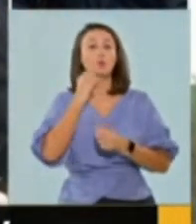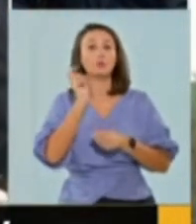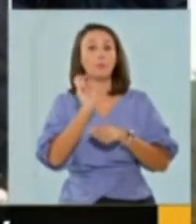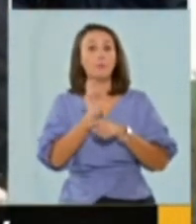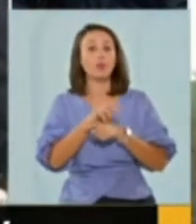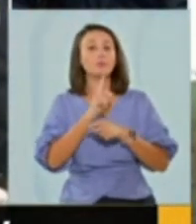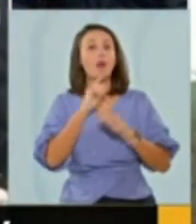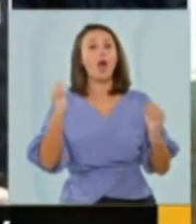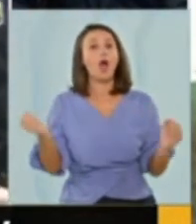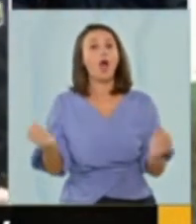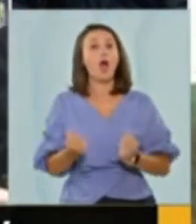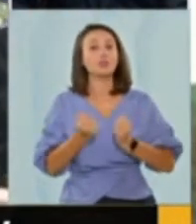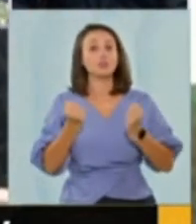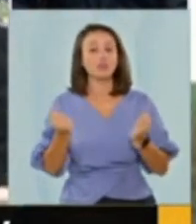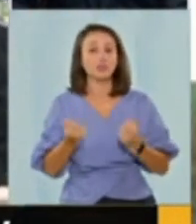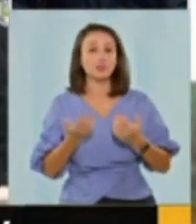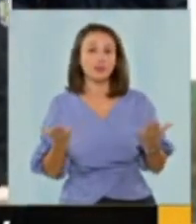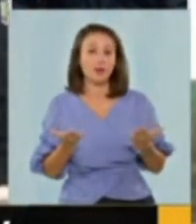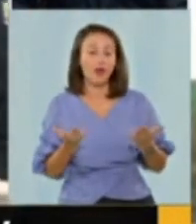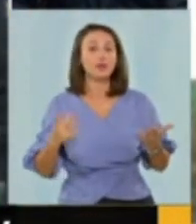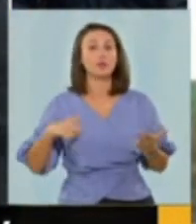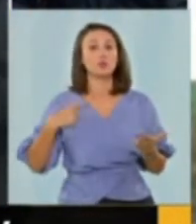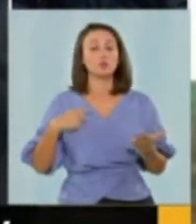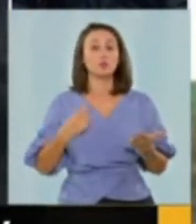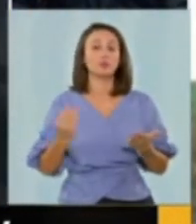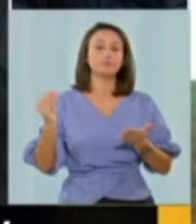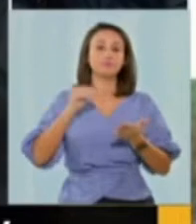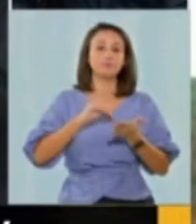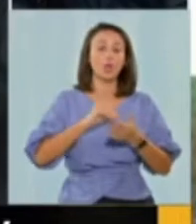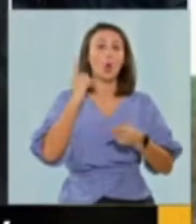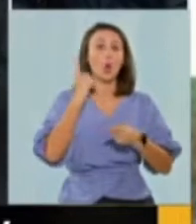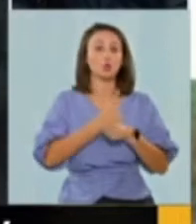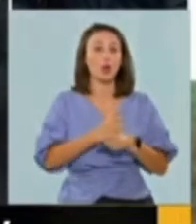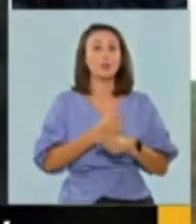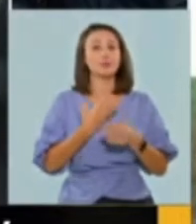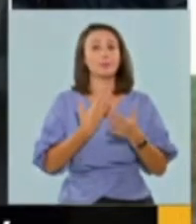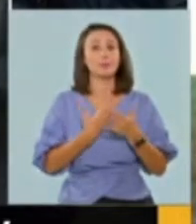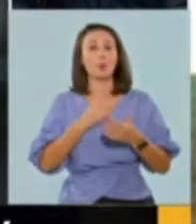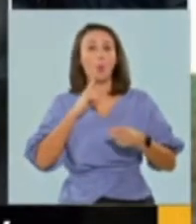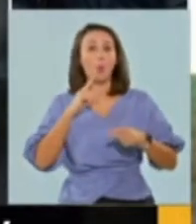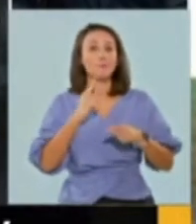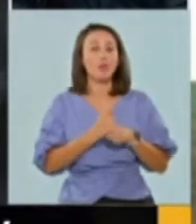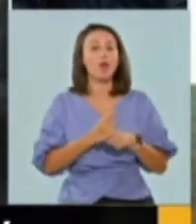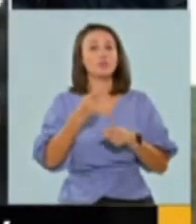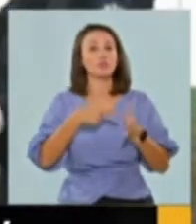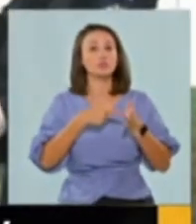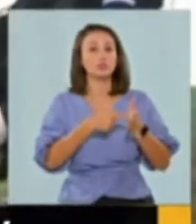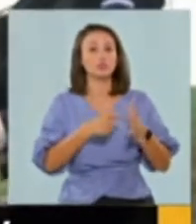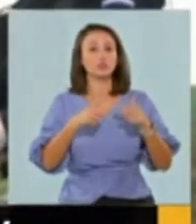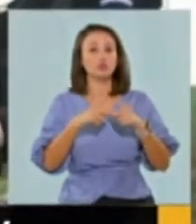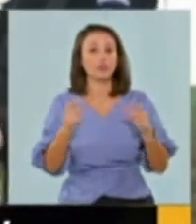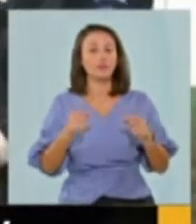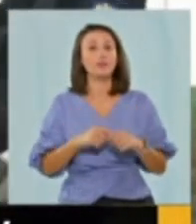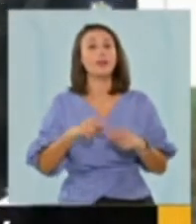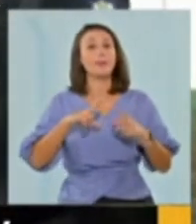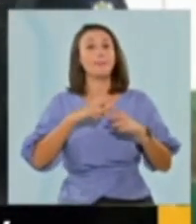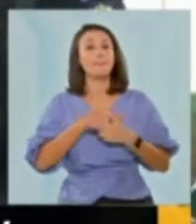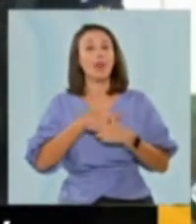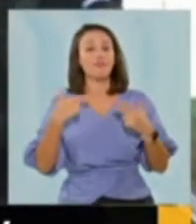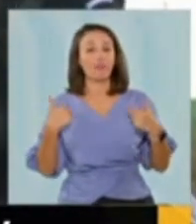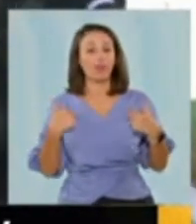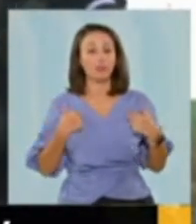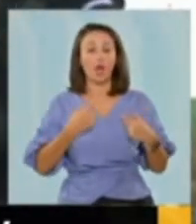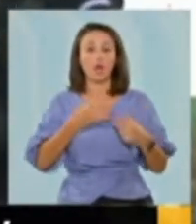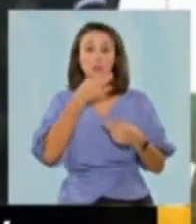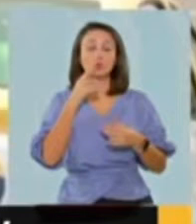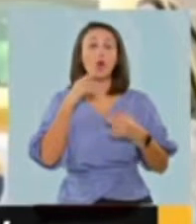la activități care sunt trecute în ordonanță astfel încât să fie obligatoriu acest certificat. Prefectul Ilfovului spune